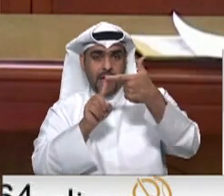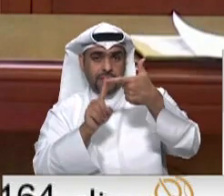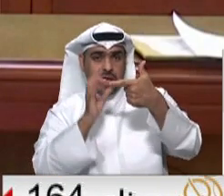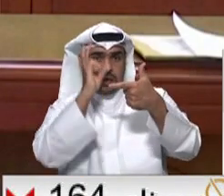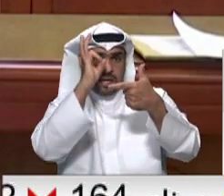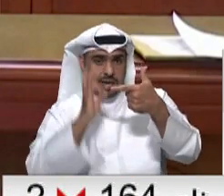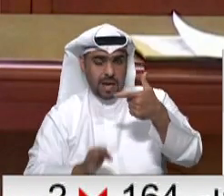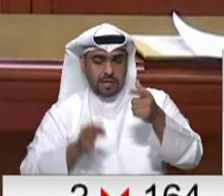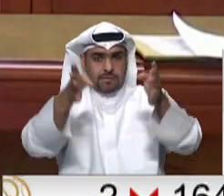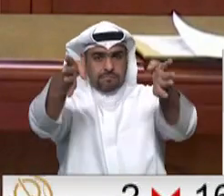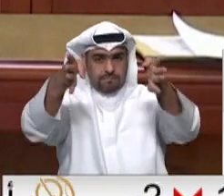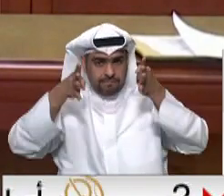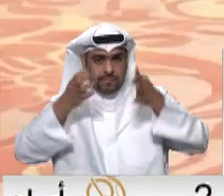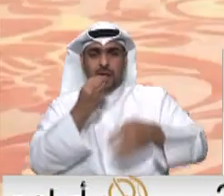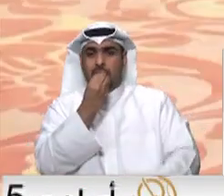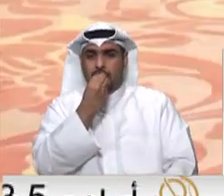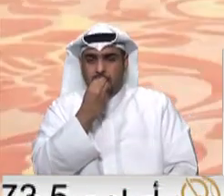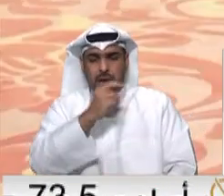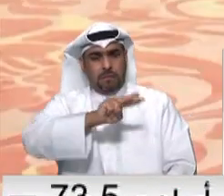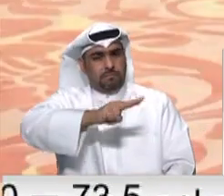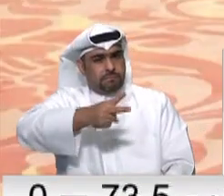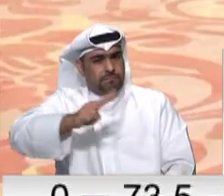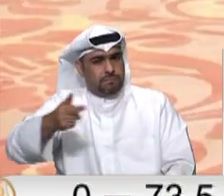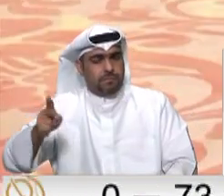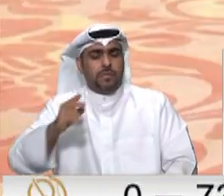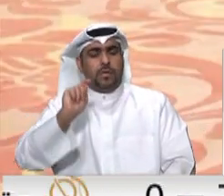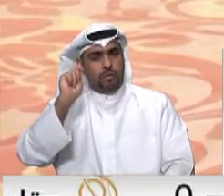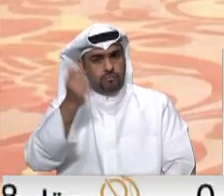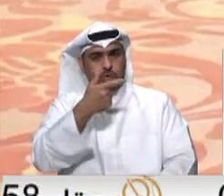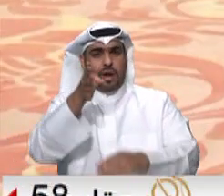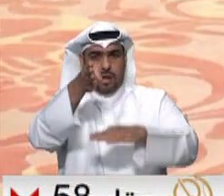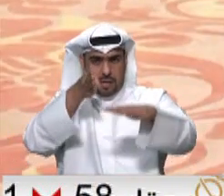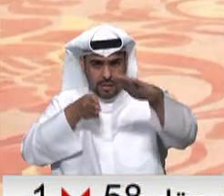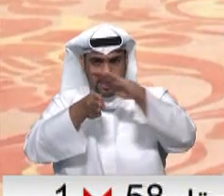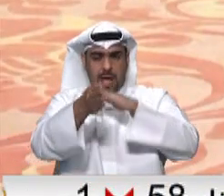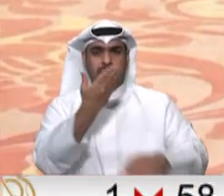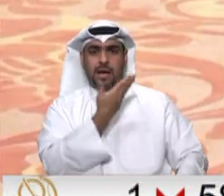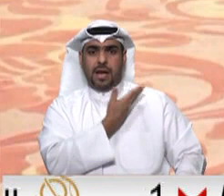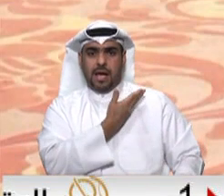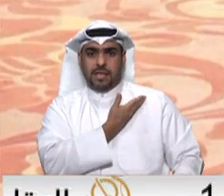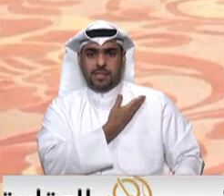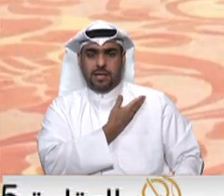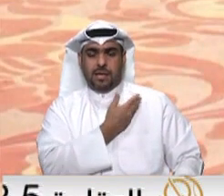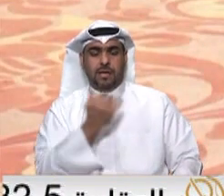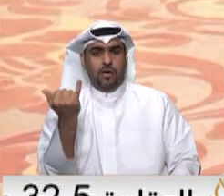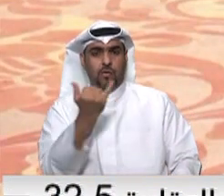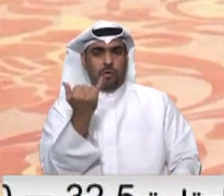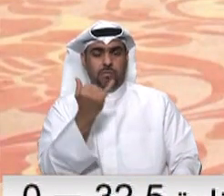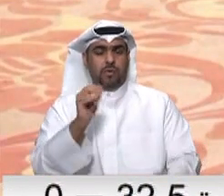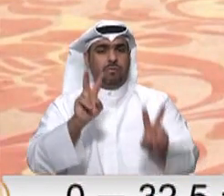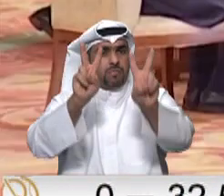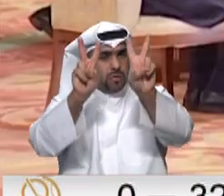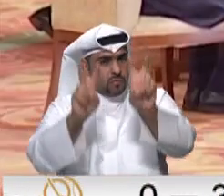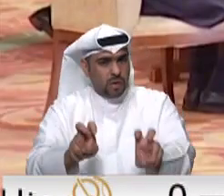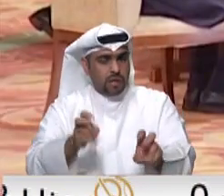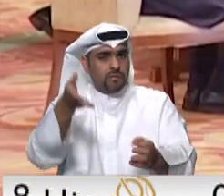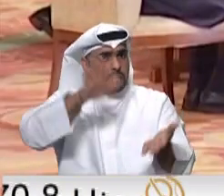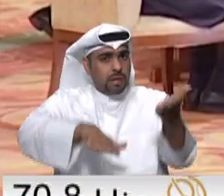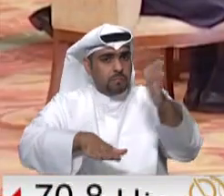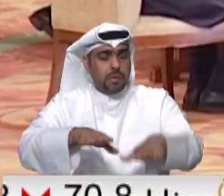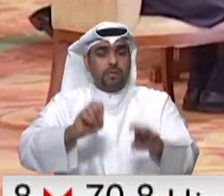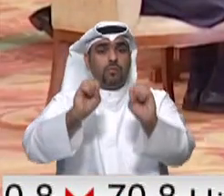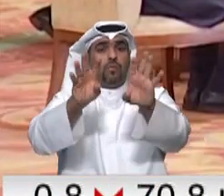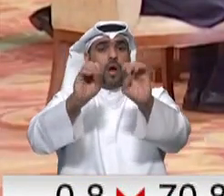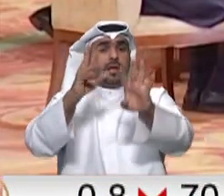تفشي الكارثة الإنسانية في القطاع. كما أشار أعضاء اللجنة إلى أهمية تجنب مزيد من قتل المدنيين،